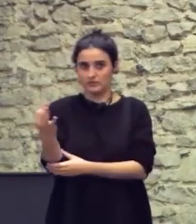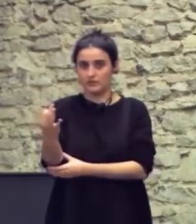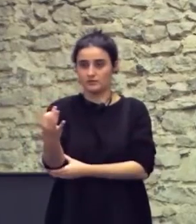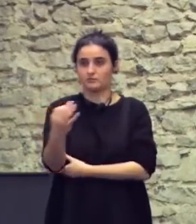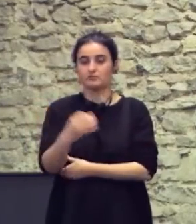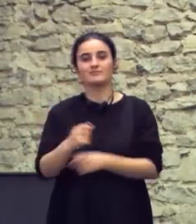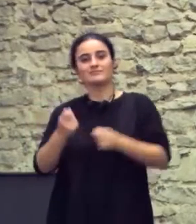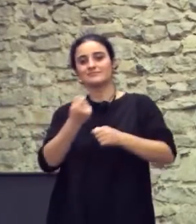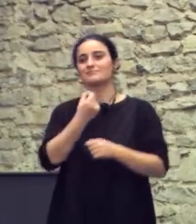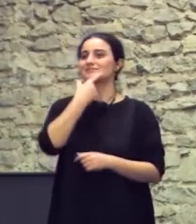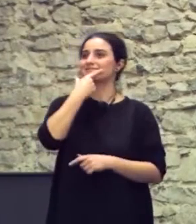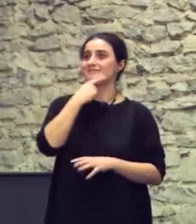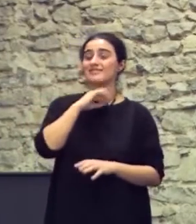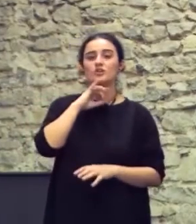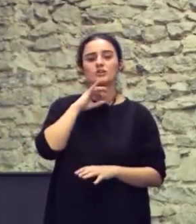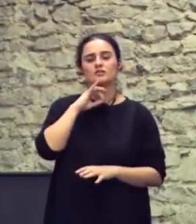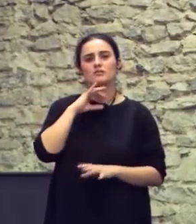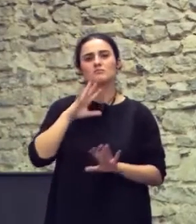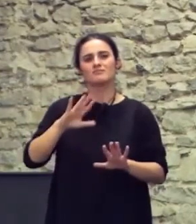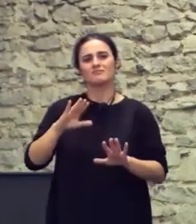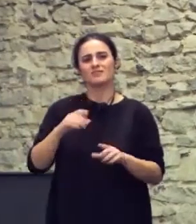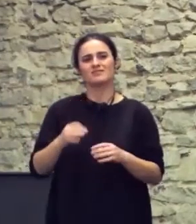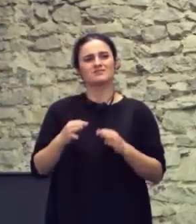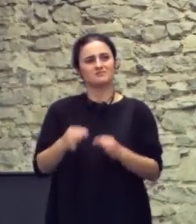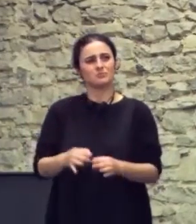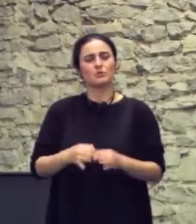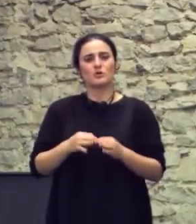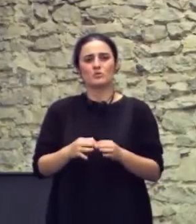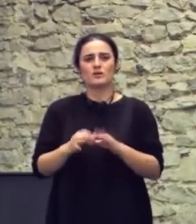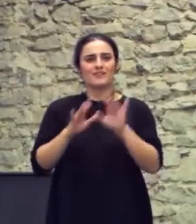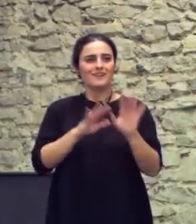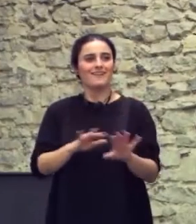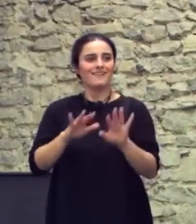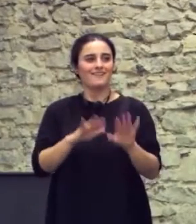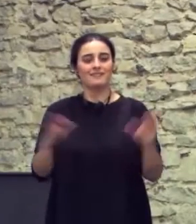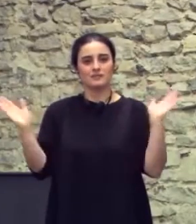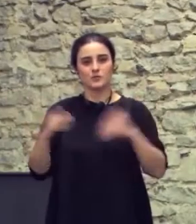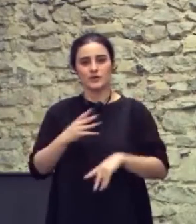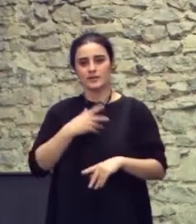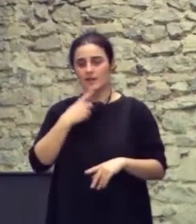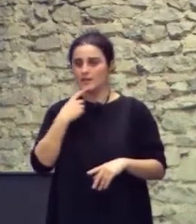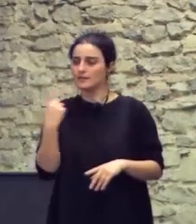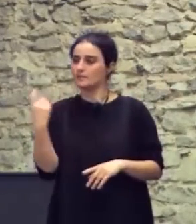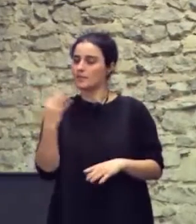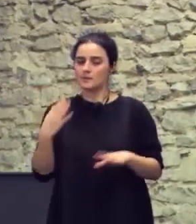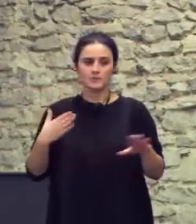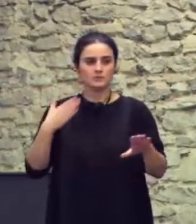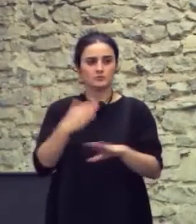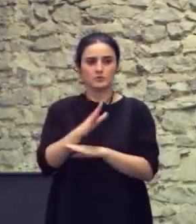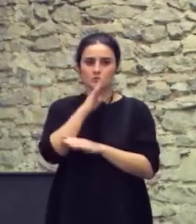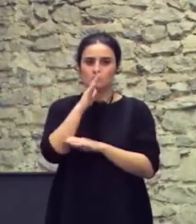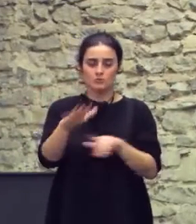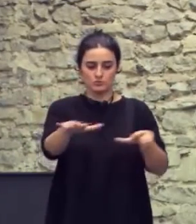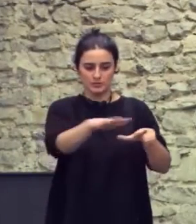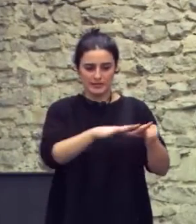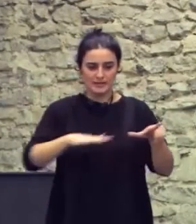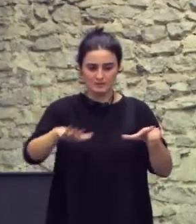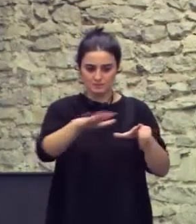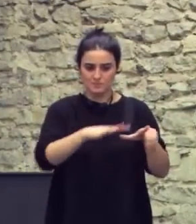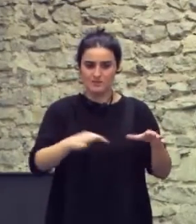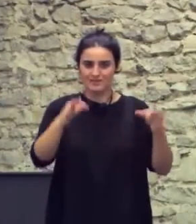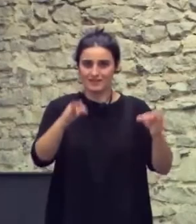eta irrifarre batekin, baina ez denbora guztian roska egiten digutelako, ez, beharko dugu joan benetan espazioa aldatzaile badelako, eta horrek